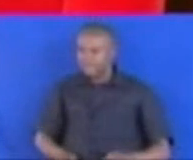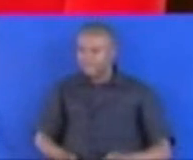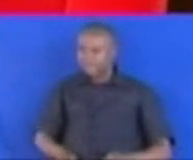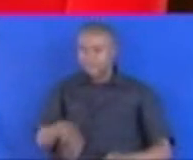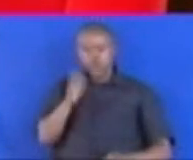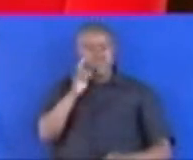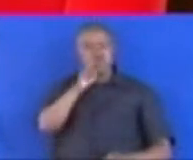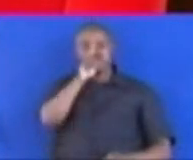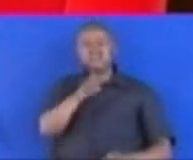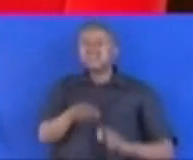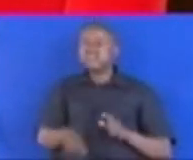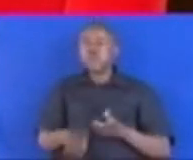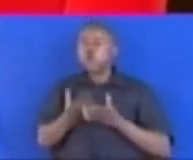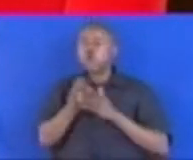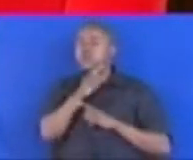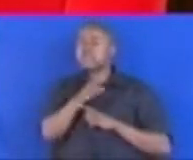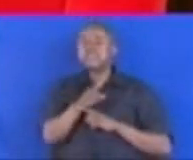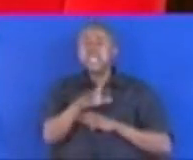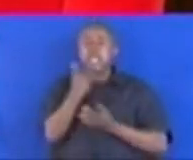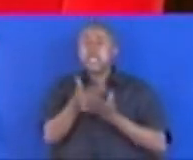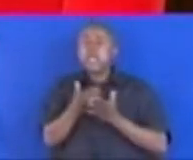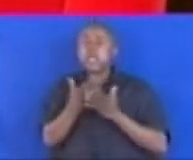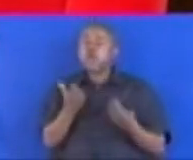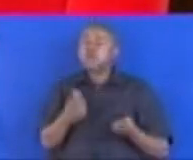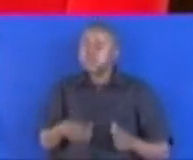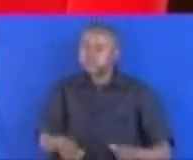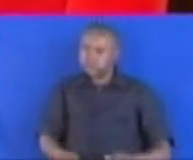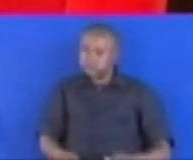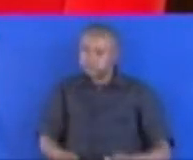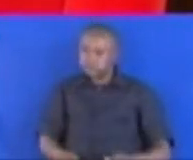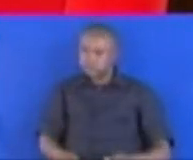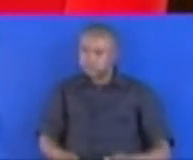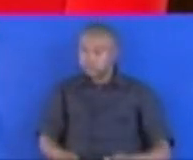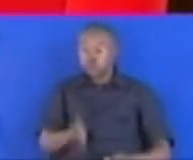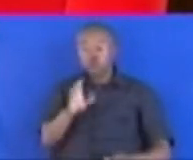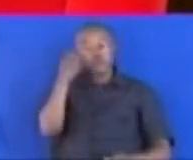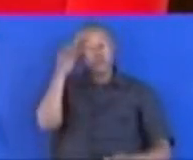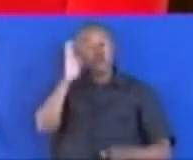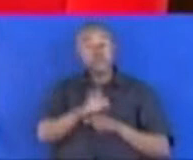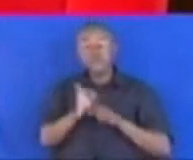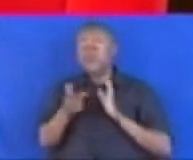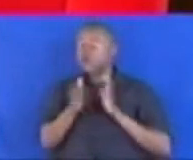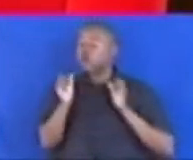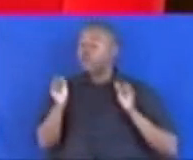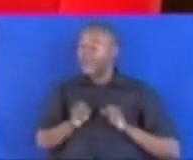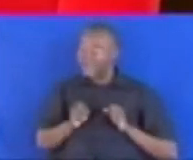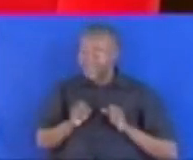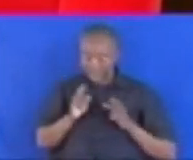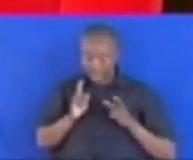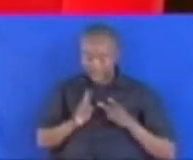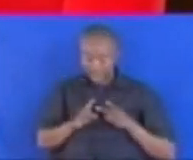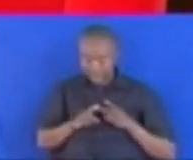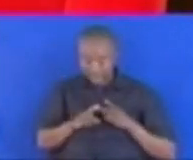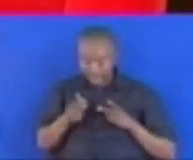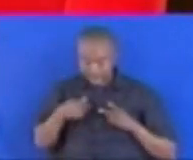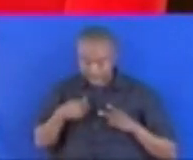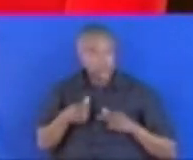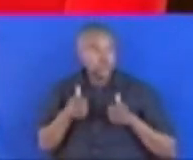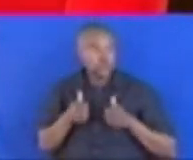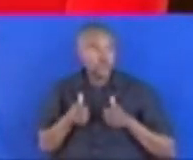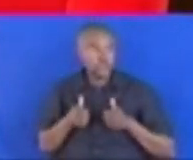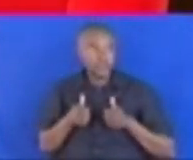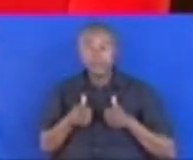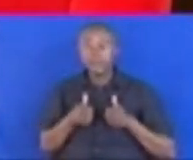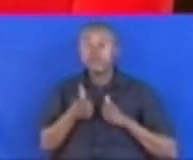kuuliza kwamba hii chanjo kwa nini imekuwa na haraka sana? Kuna magonjwa mengi kama malaria na mengine ambayo tungetegemea